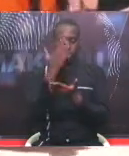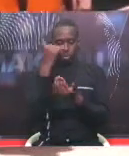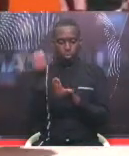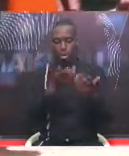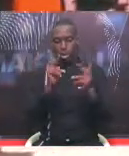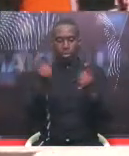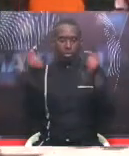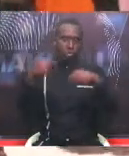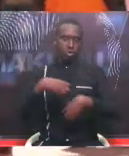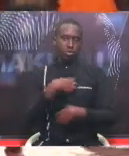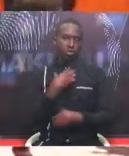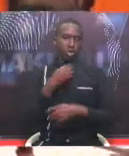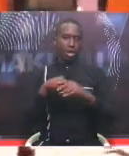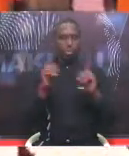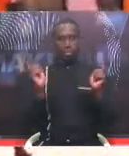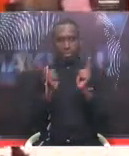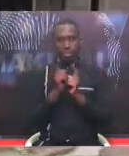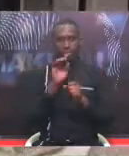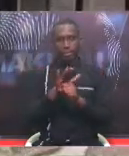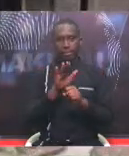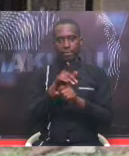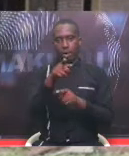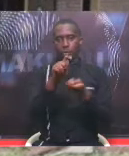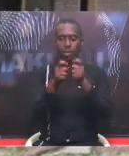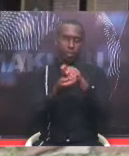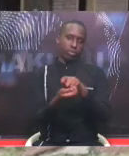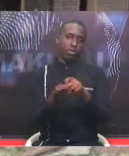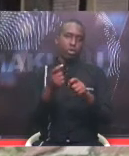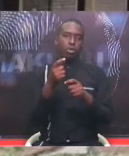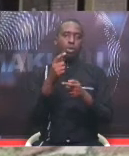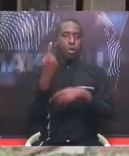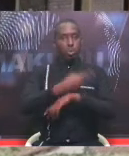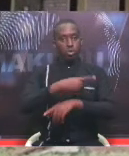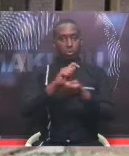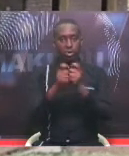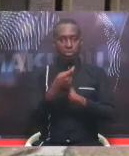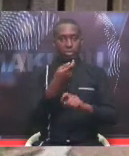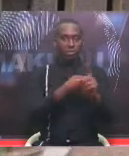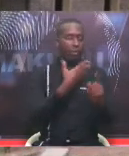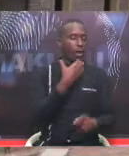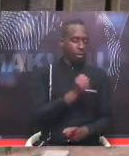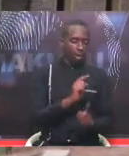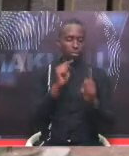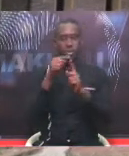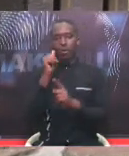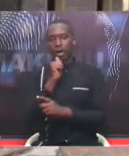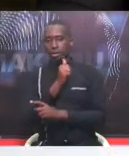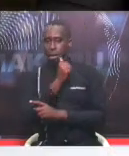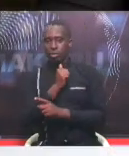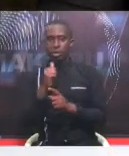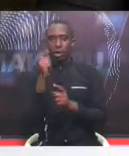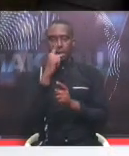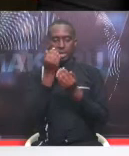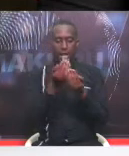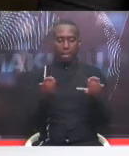abatugana rero muri make cyane cyane naho ngaho byahindukiye umunsi wahindutse biva kwa gatanu bijya kwa gatandatu ndetse